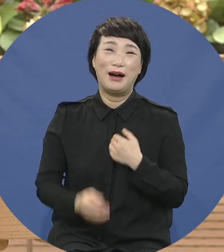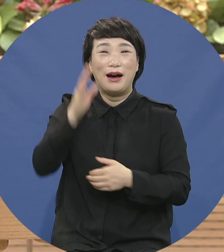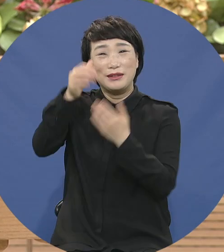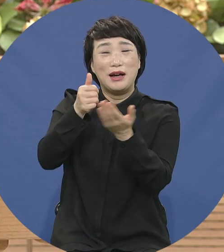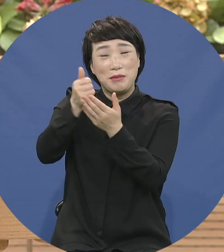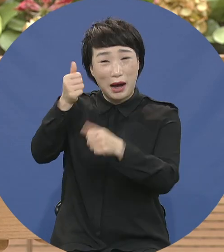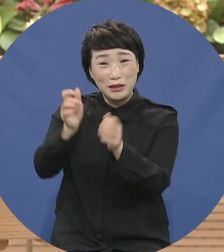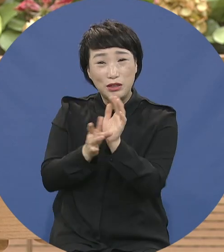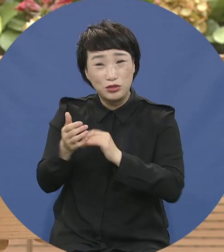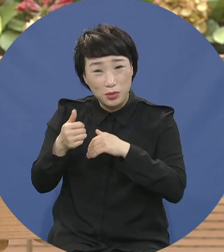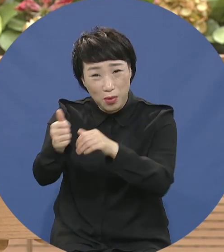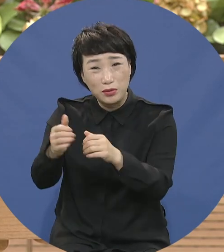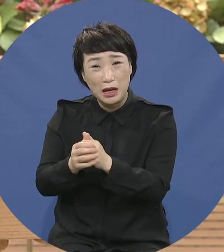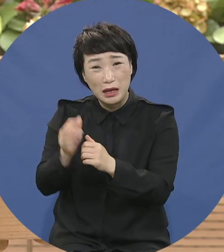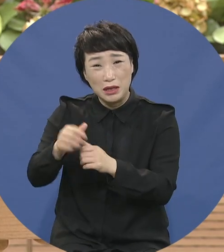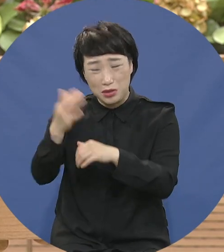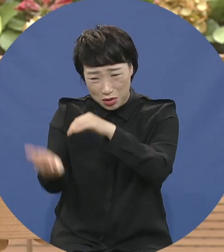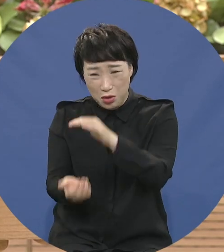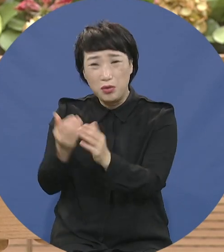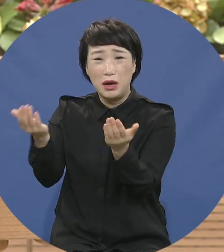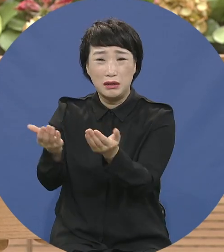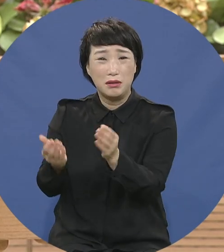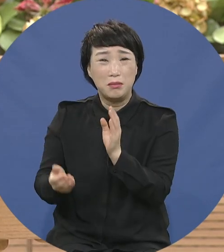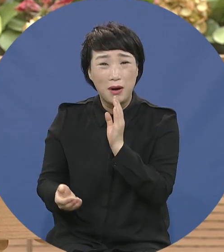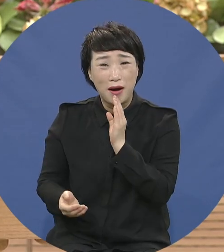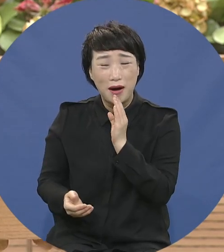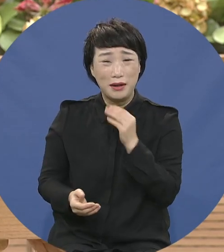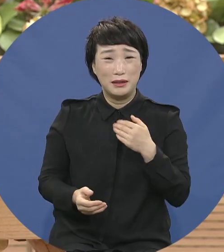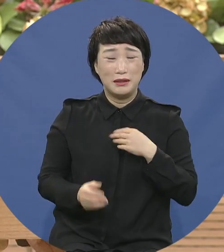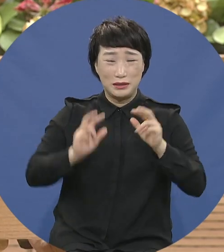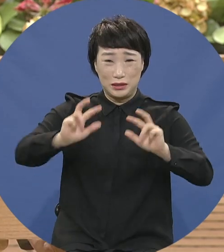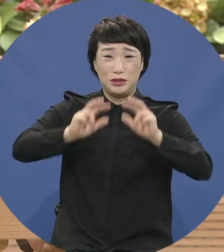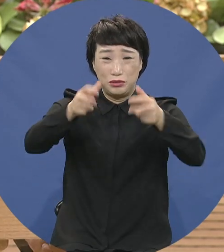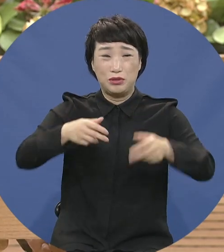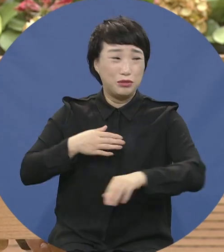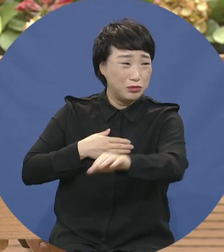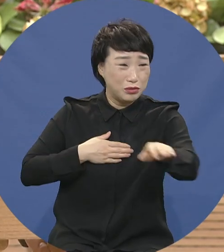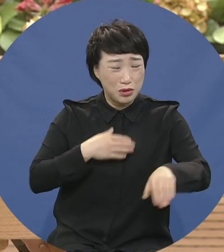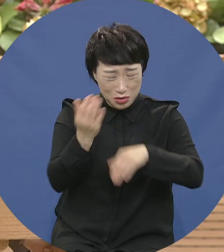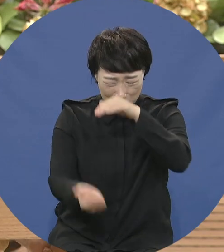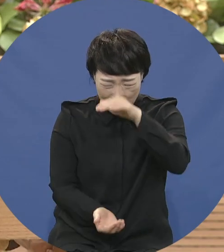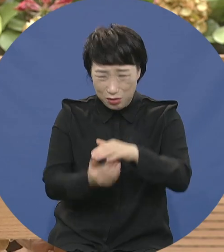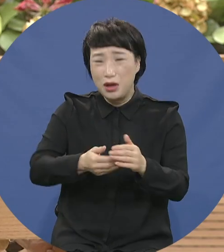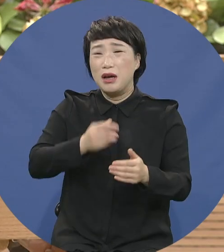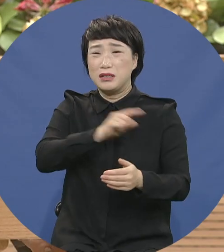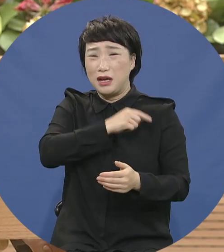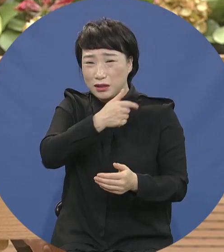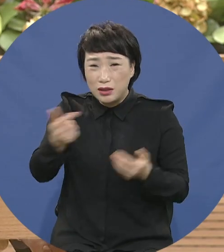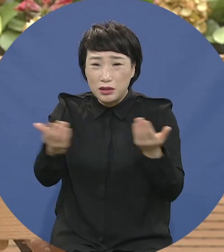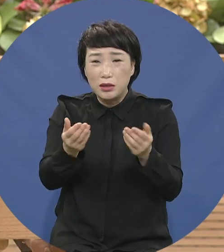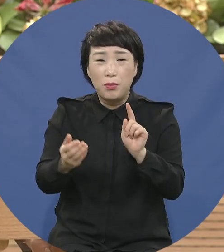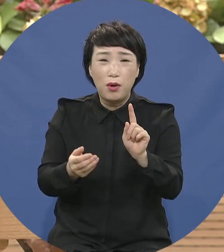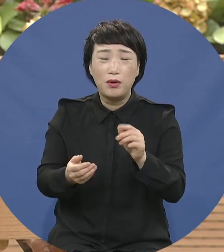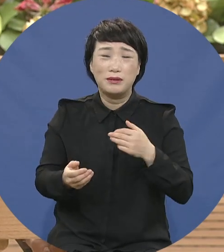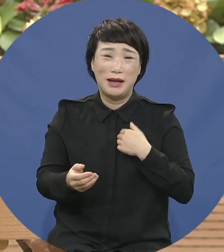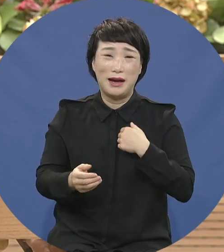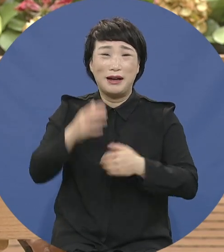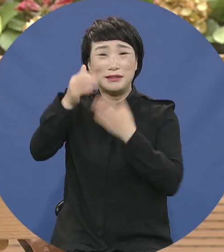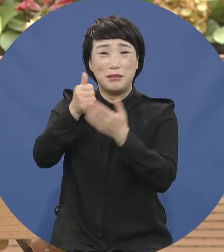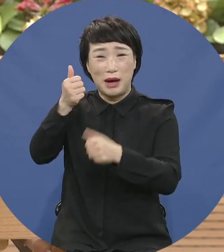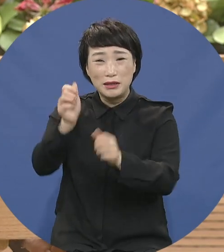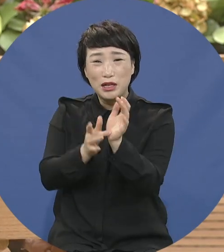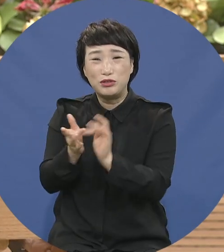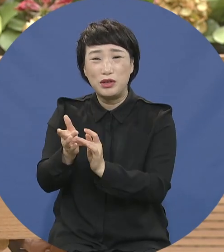하나님에게도 아들을 죽이는 최고의 사건이요, 지구상에서도 최고의 큰 사건이 내게 하나님의